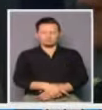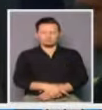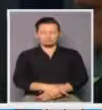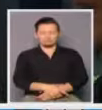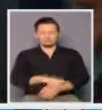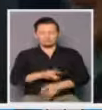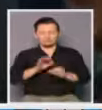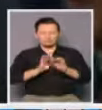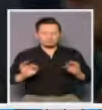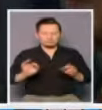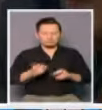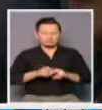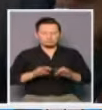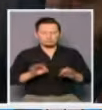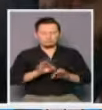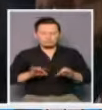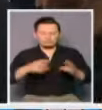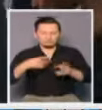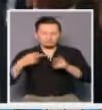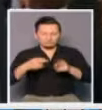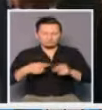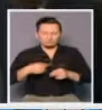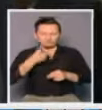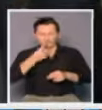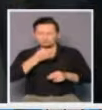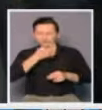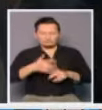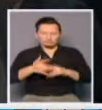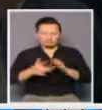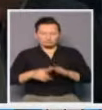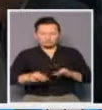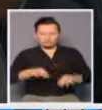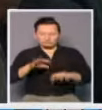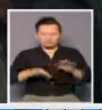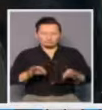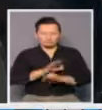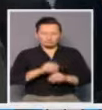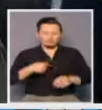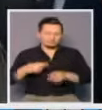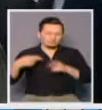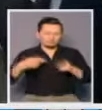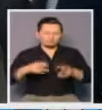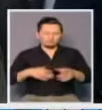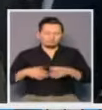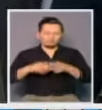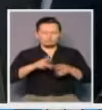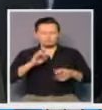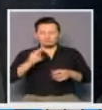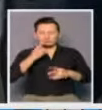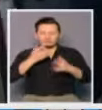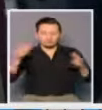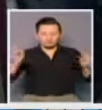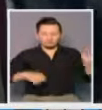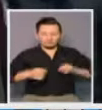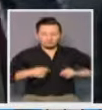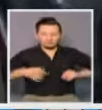Это прекрасно. Сколько бы раз я ни приезжал сюда, мне очень нравится эта вещь. В свое время сюда приехали представители многих наций. Я рад,